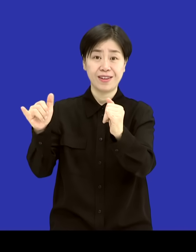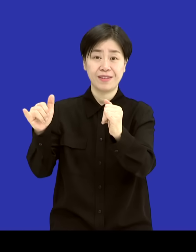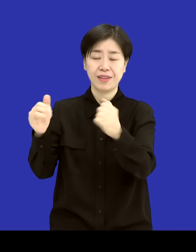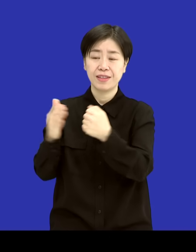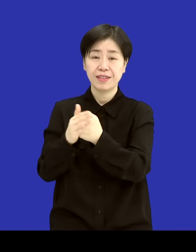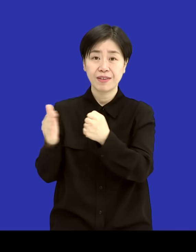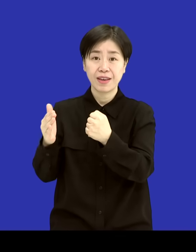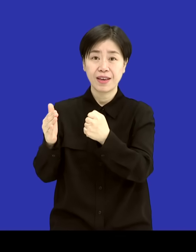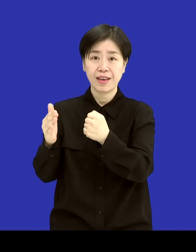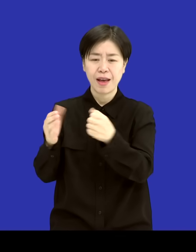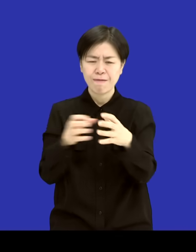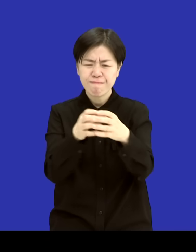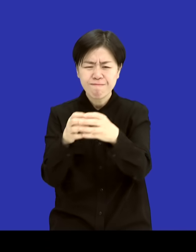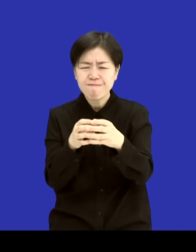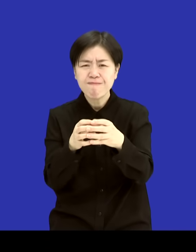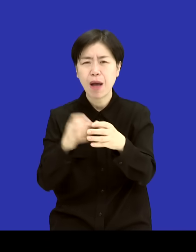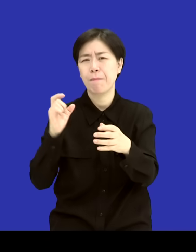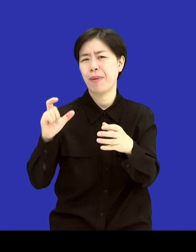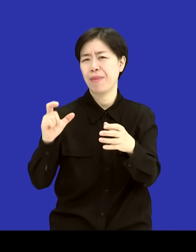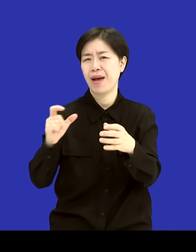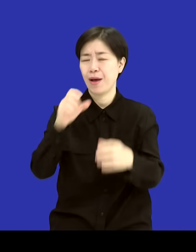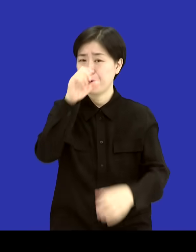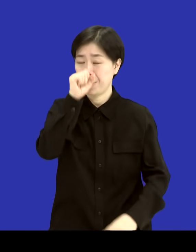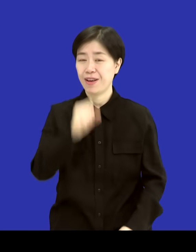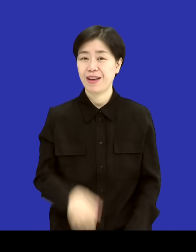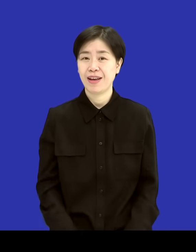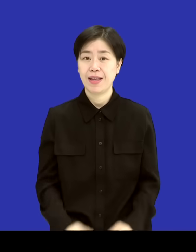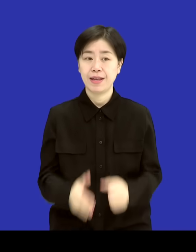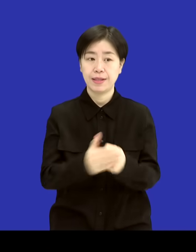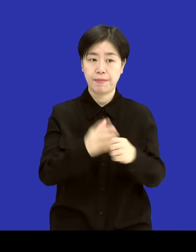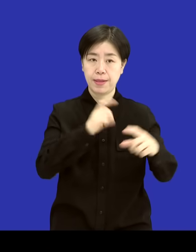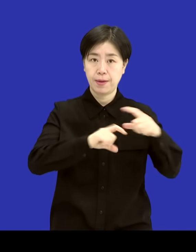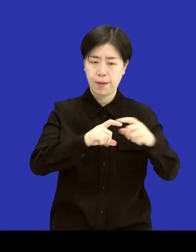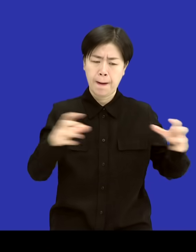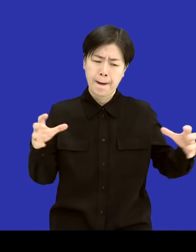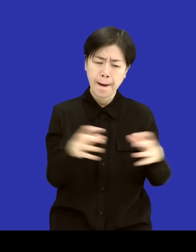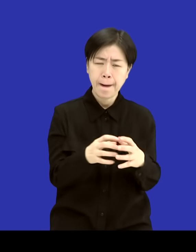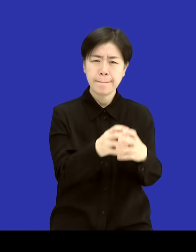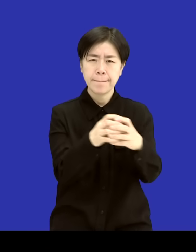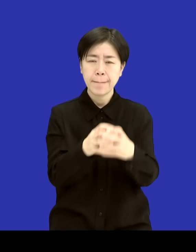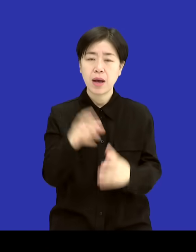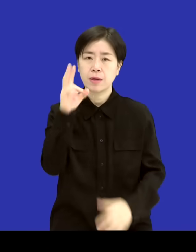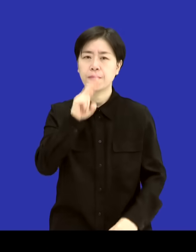되잖아요. 그죠, 그죠. 그래서 저희들이 단합이 잘 돼가지고 노래도 열심히 해가지고 그때